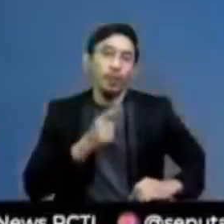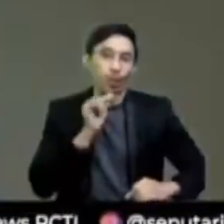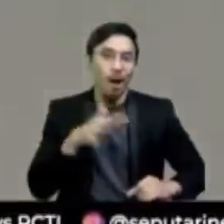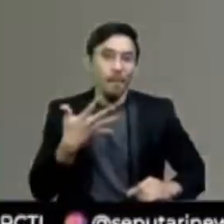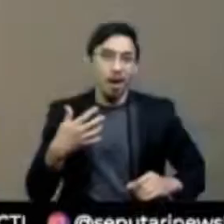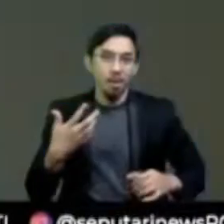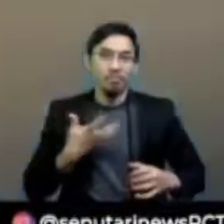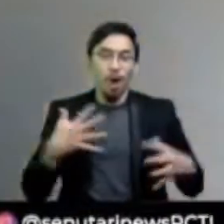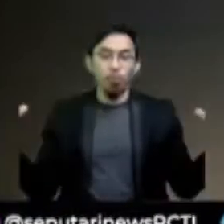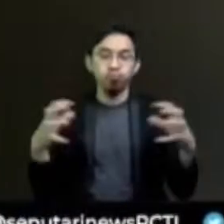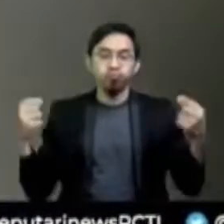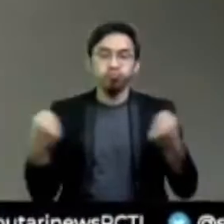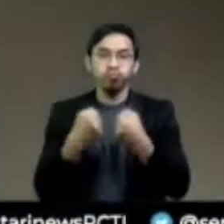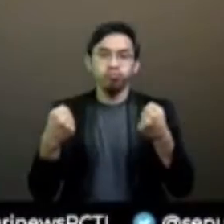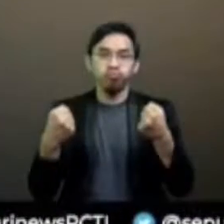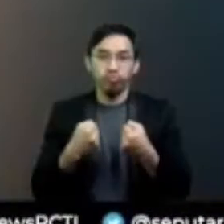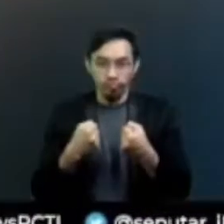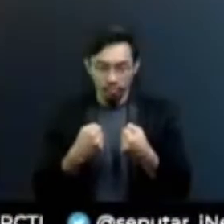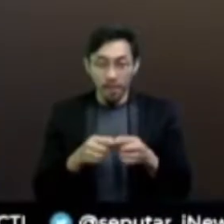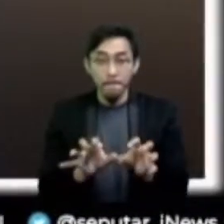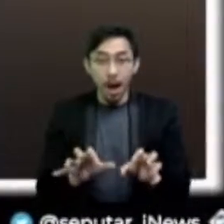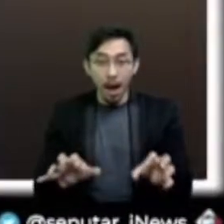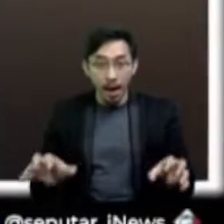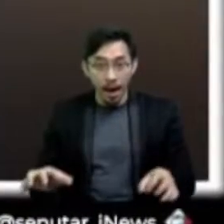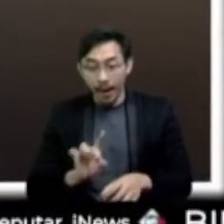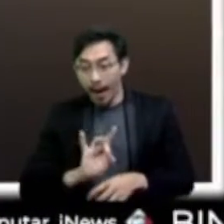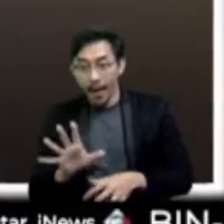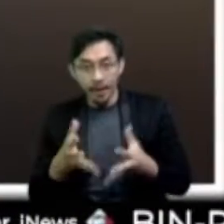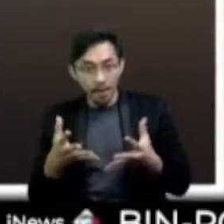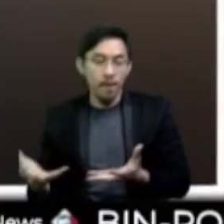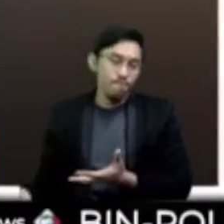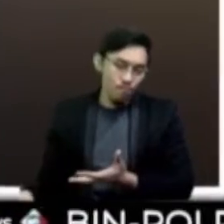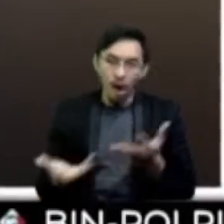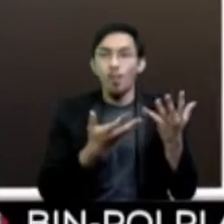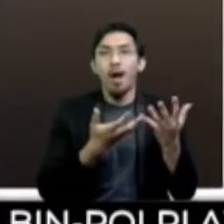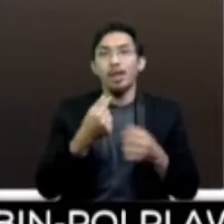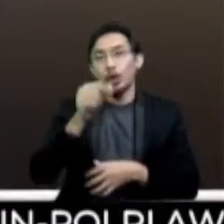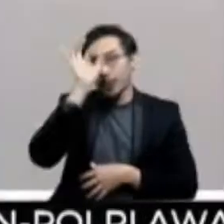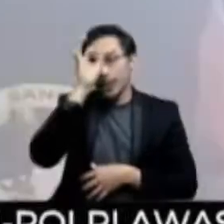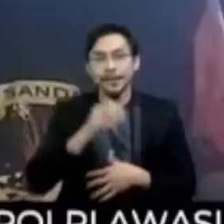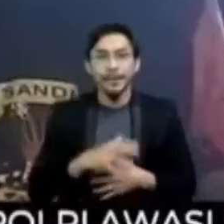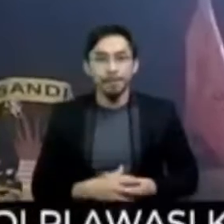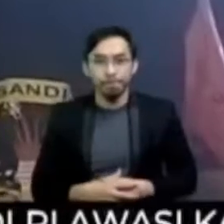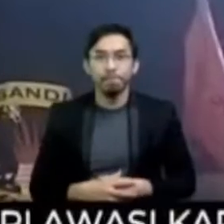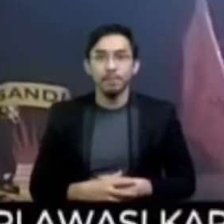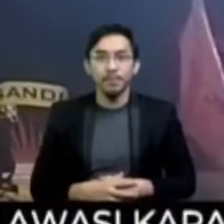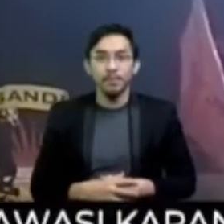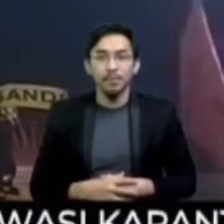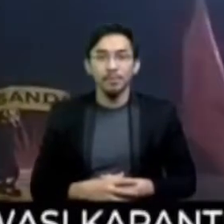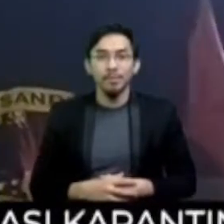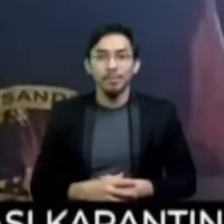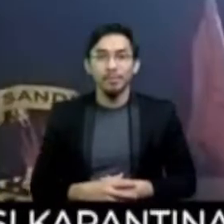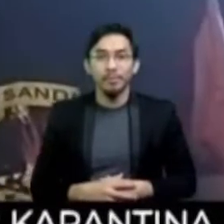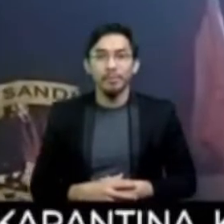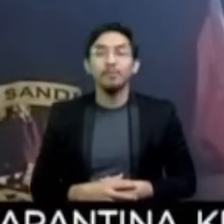sepeda motor, barang bukti selanjutnya diserahkan ke Mapolsek Bekasi Barat. Ini sepeda motor gitu. Oh, jadi rombongan berapa